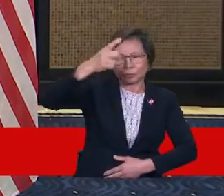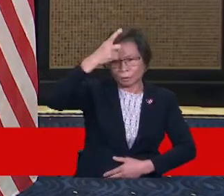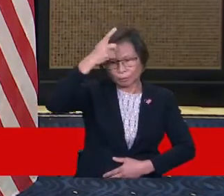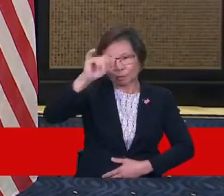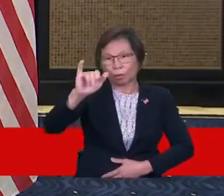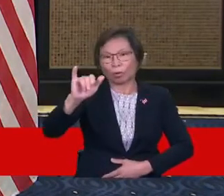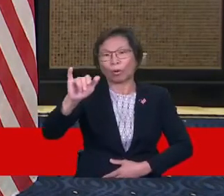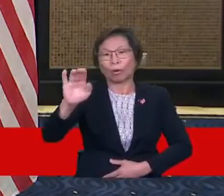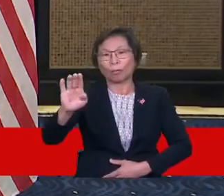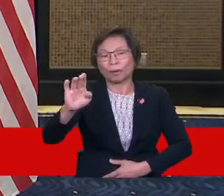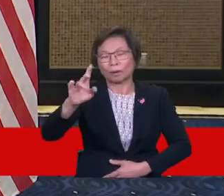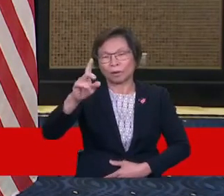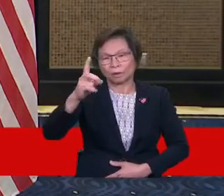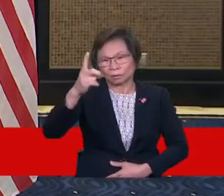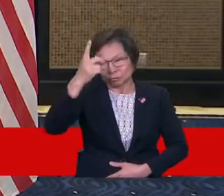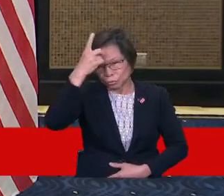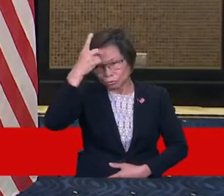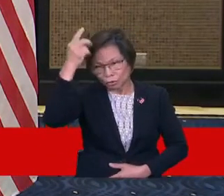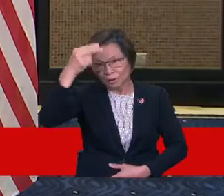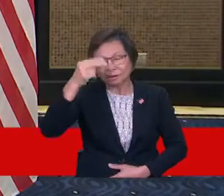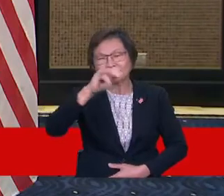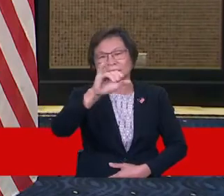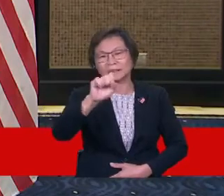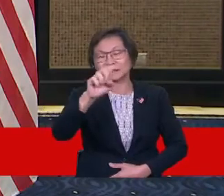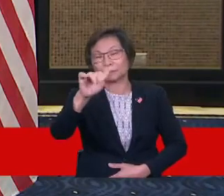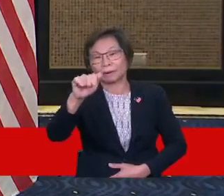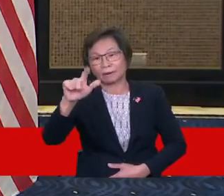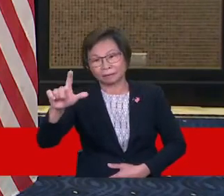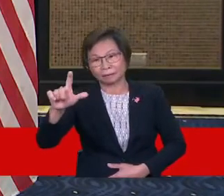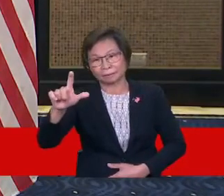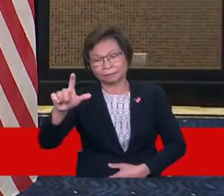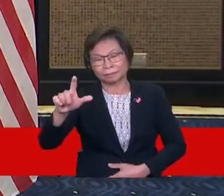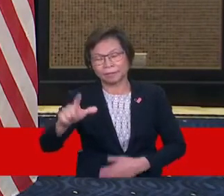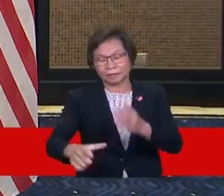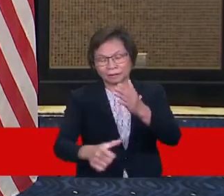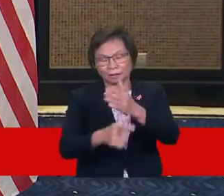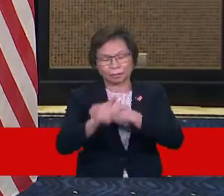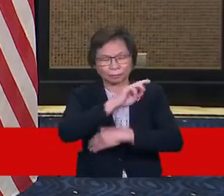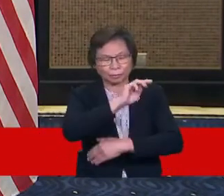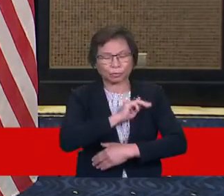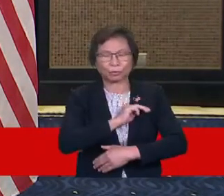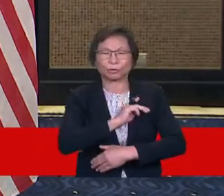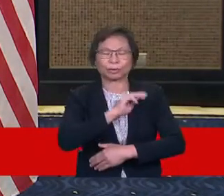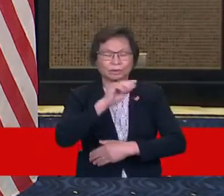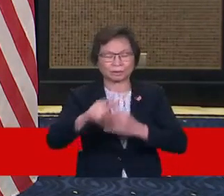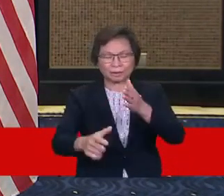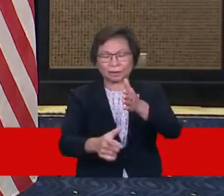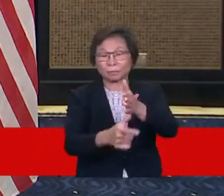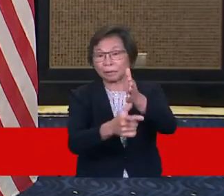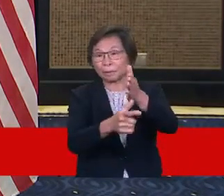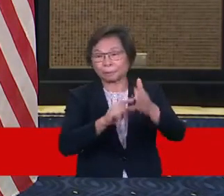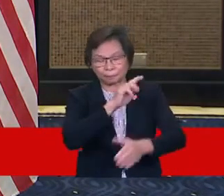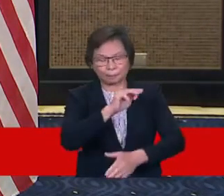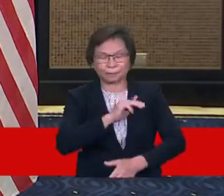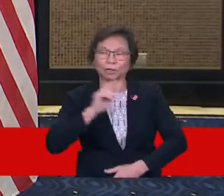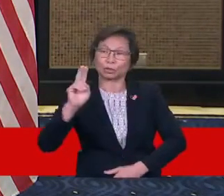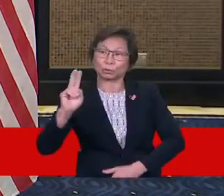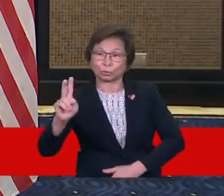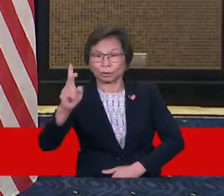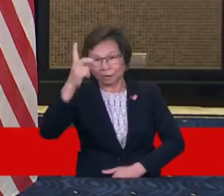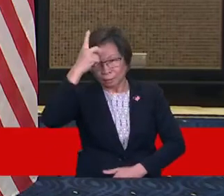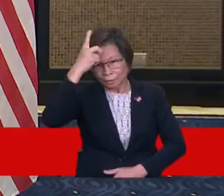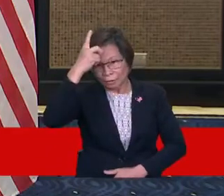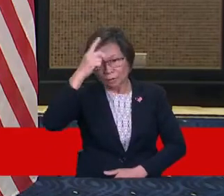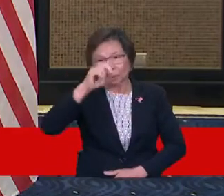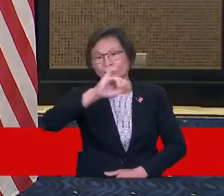Datuk Sri Doktor Haji Ismail bin Haji Muhammad Said timbalan menteri bejualan menteri Duo yang hormat